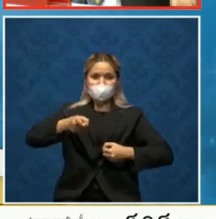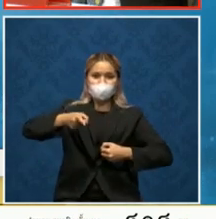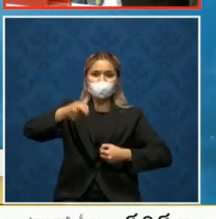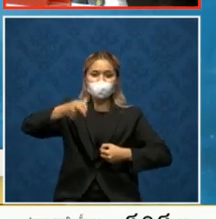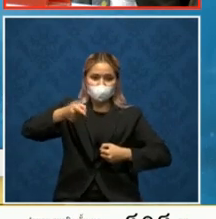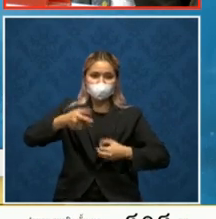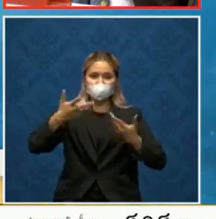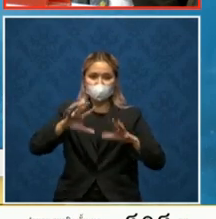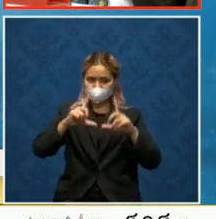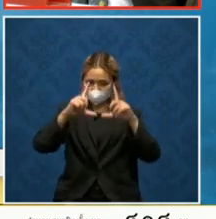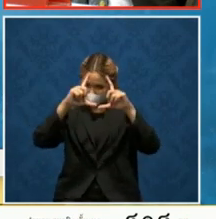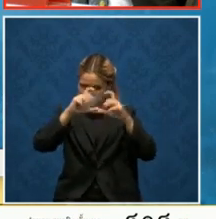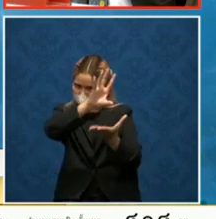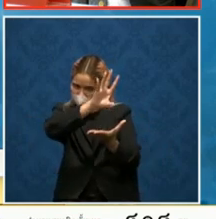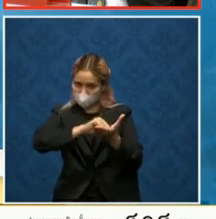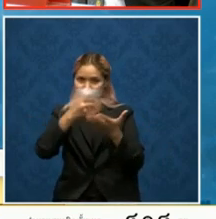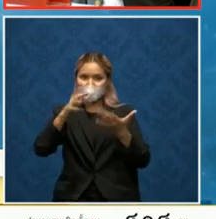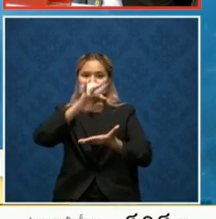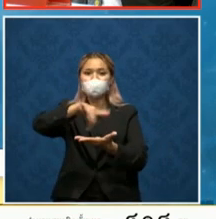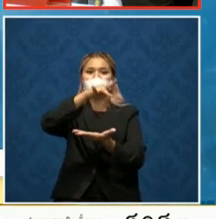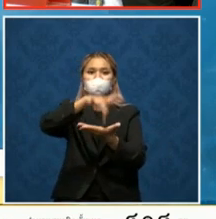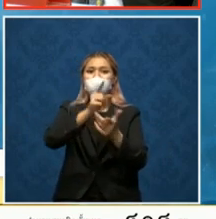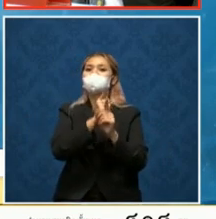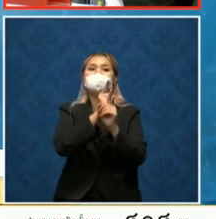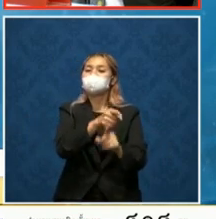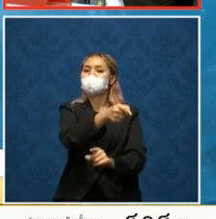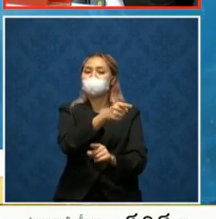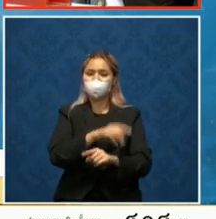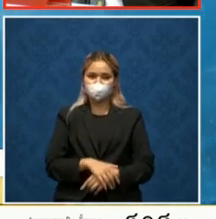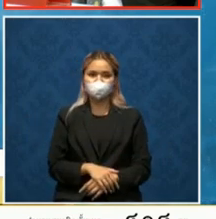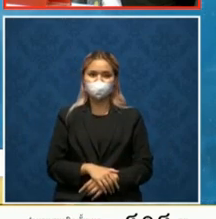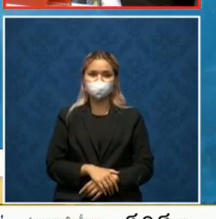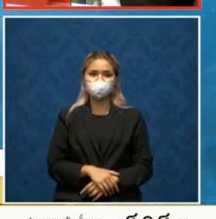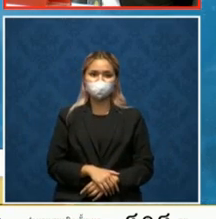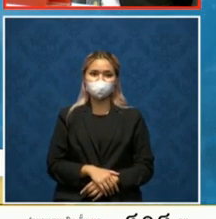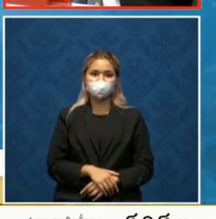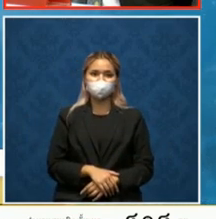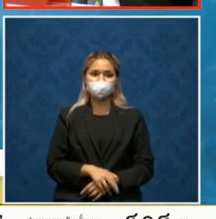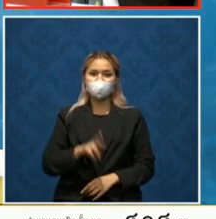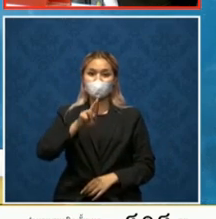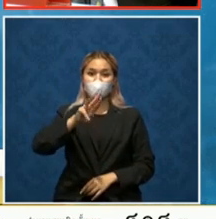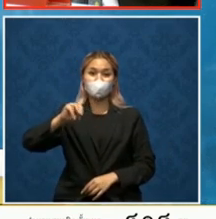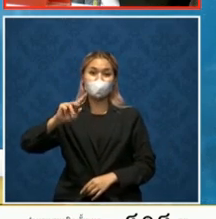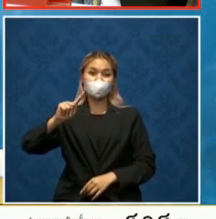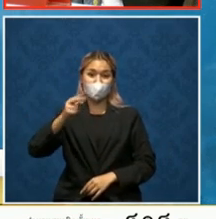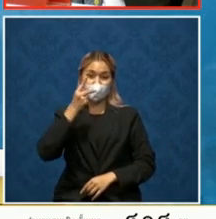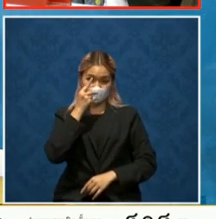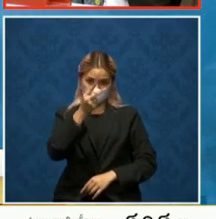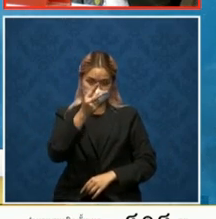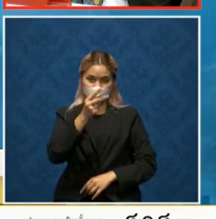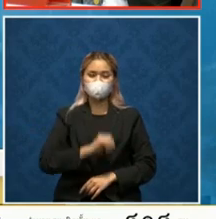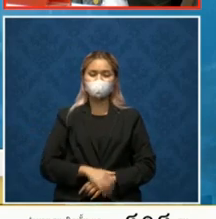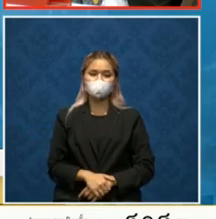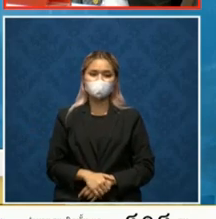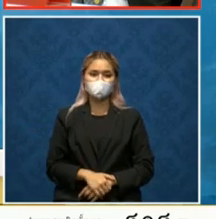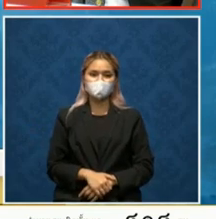พิกัด GPSมันอยู่ที่นั่นแหละครับท่านรัฐมนตรีช่วยดูให้หน่อยก็แล้วกัน